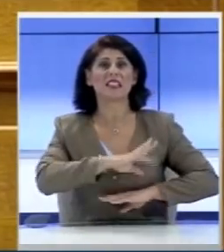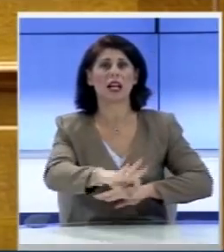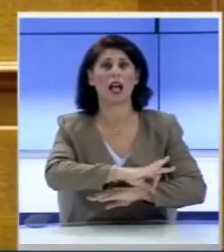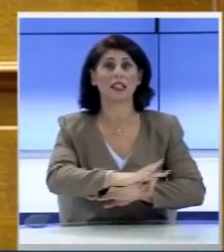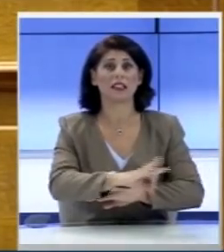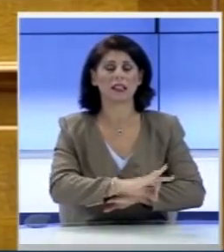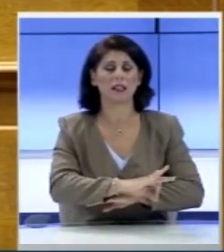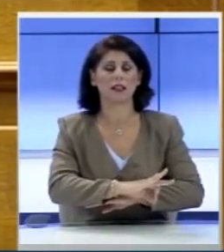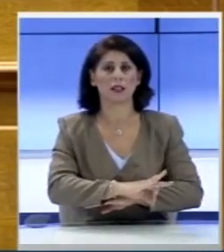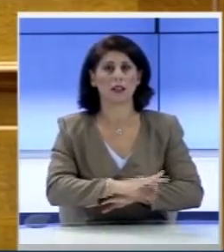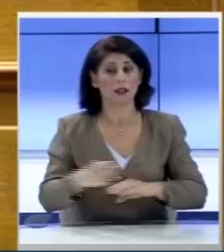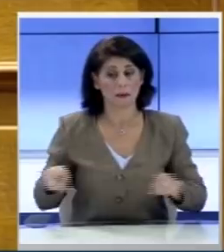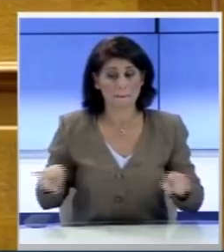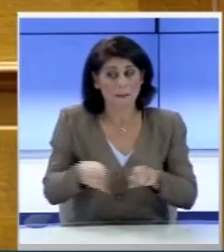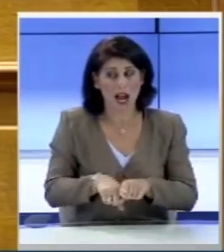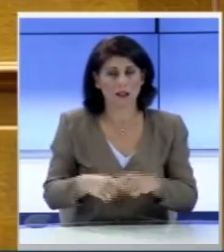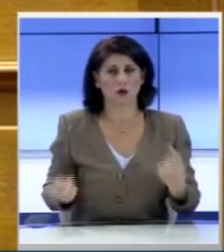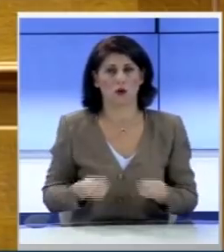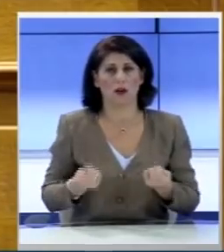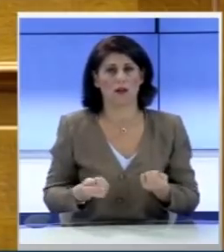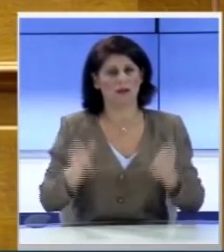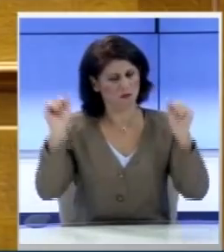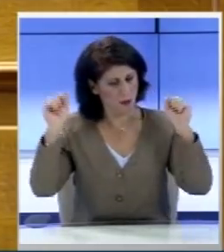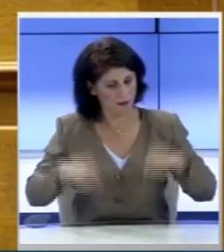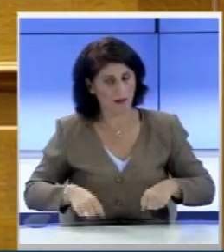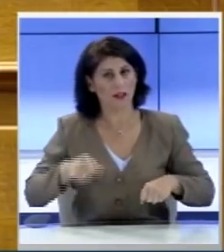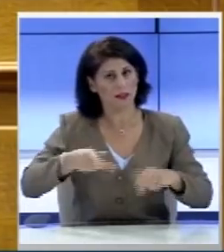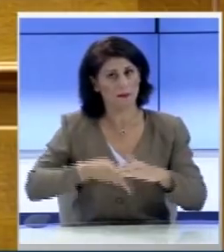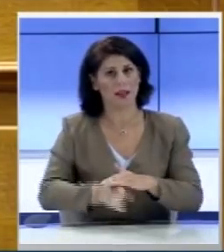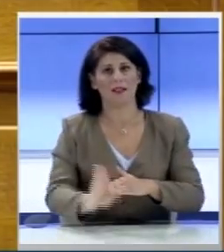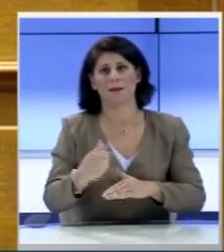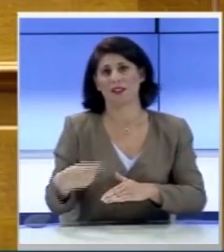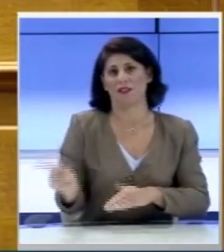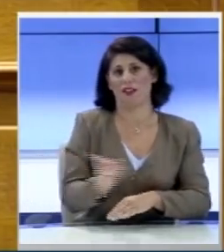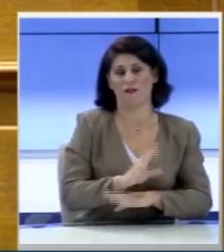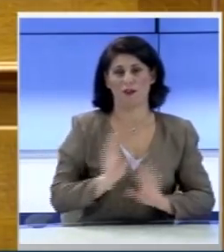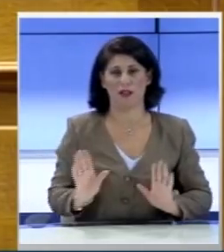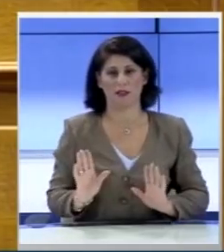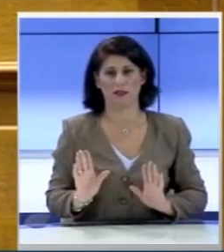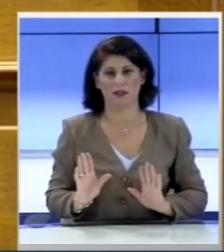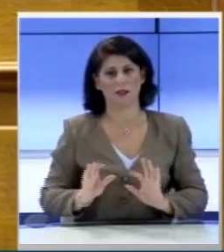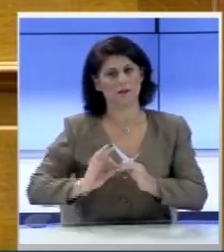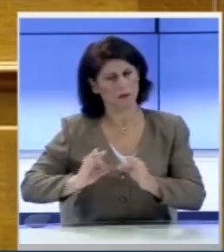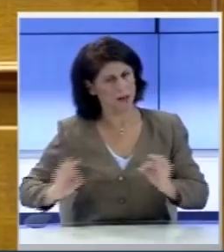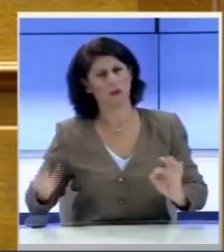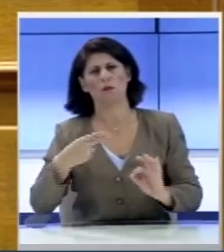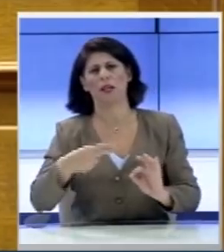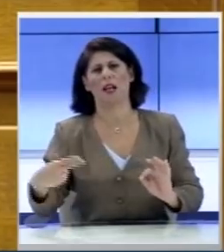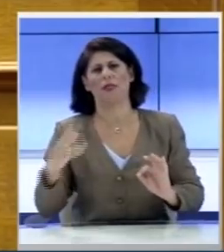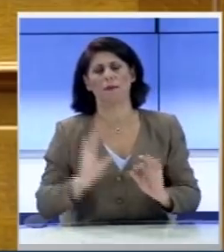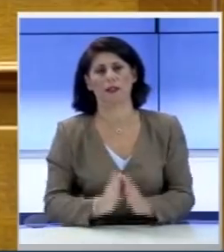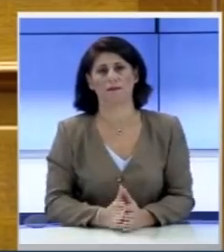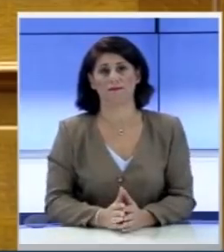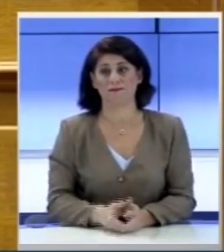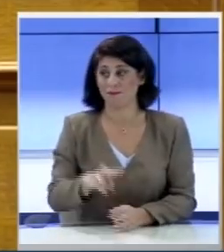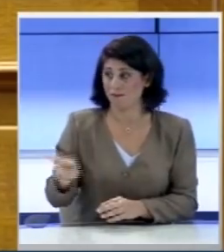σας σύμπλευση, η οποία επιβεβαιώνεται και μέσα από τις διαφορές σας στα επιμέρους ζητήματα.